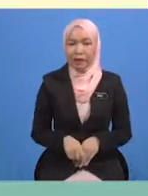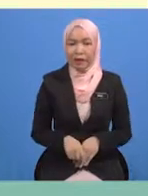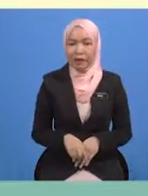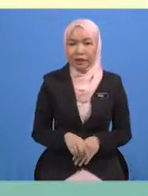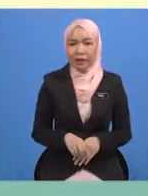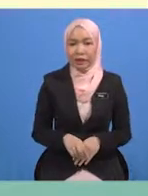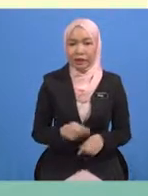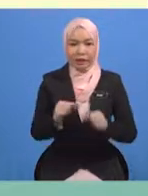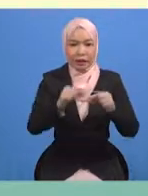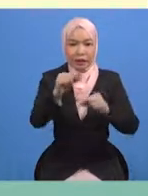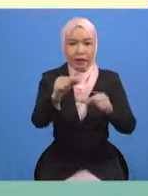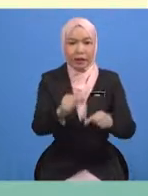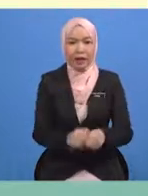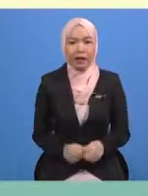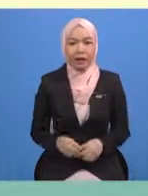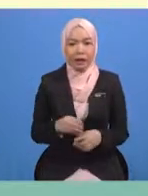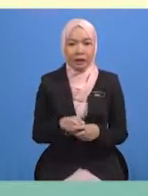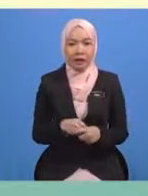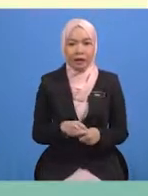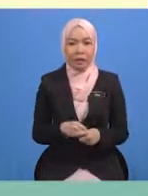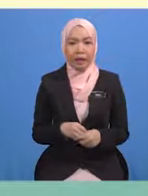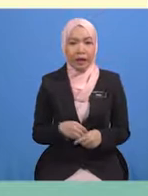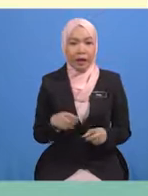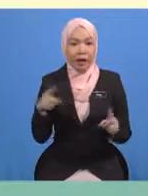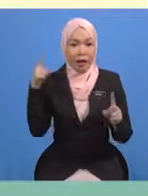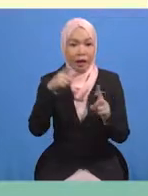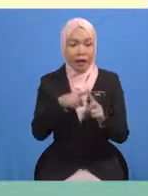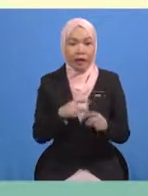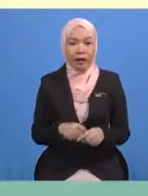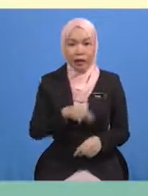ke arah gerakan gelombang.